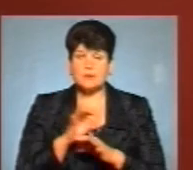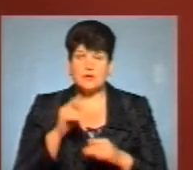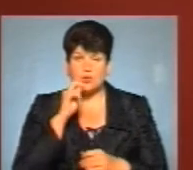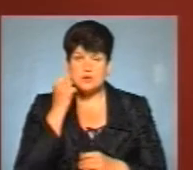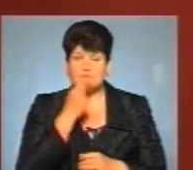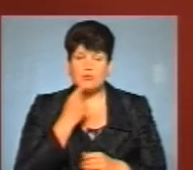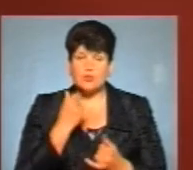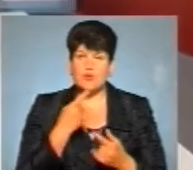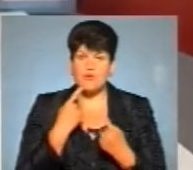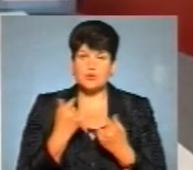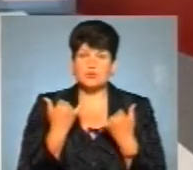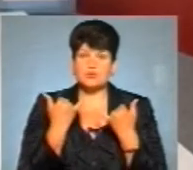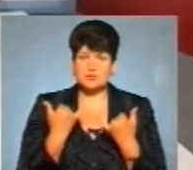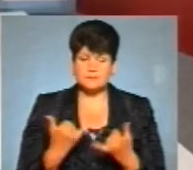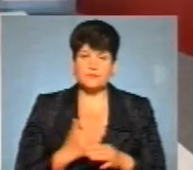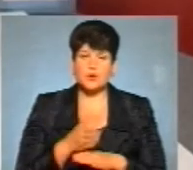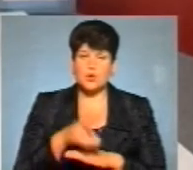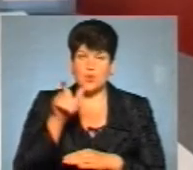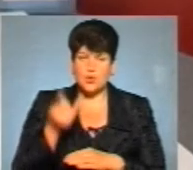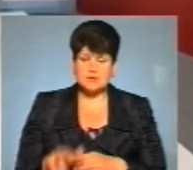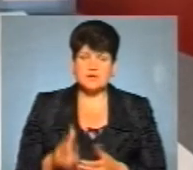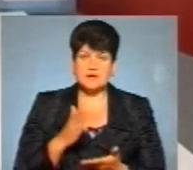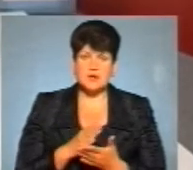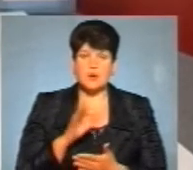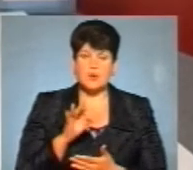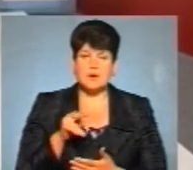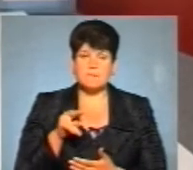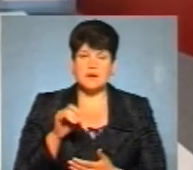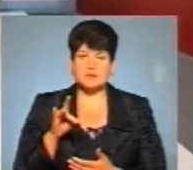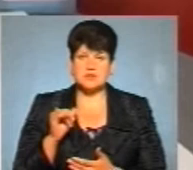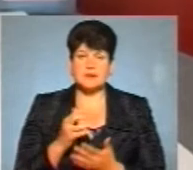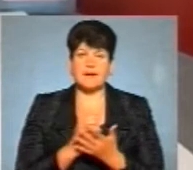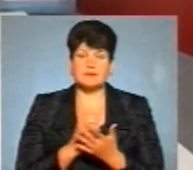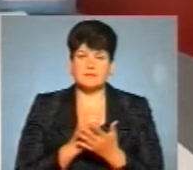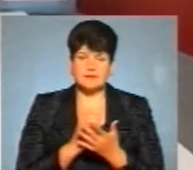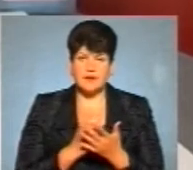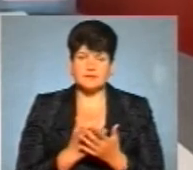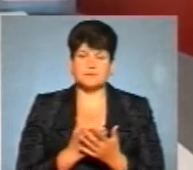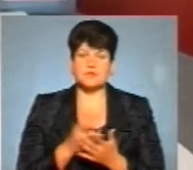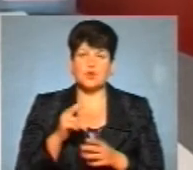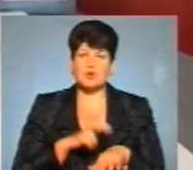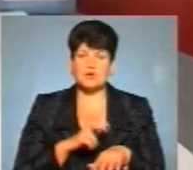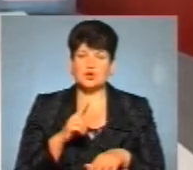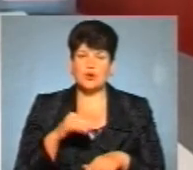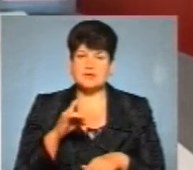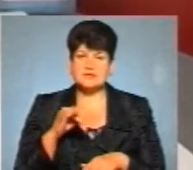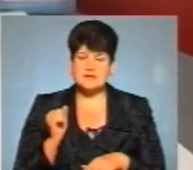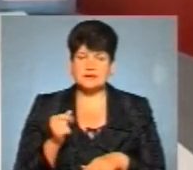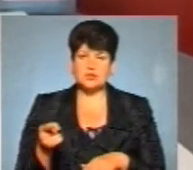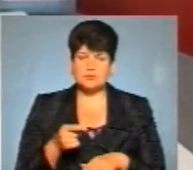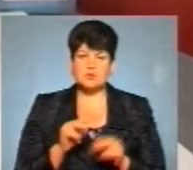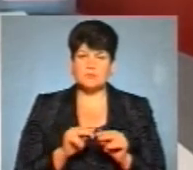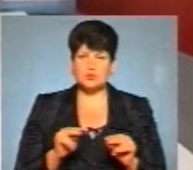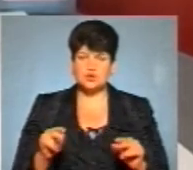говоримо сьогодні. Гостею студії є Ольга Петришина, кандидатка філологічних наук, доцентка Тернопільського національного